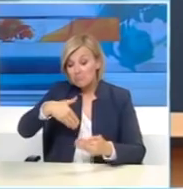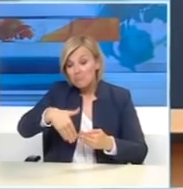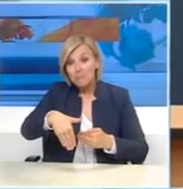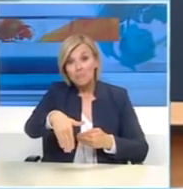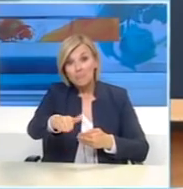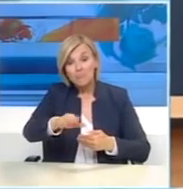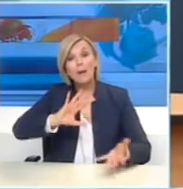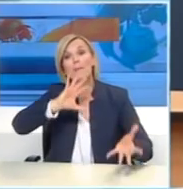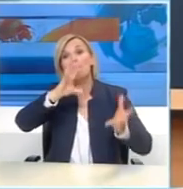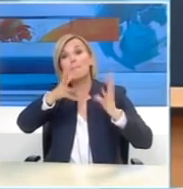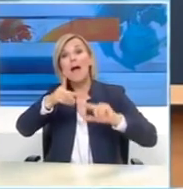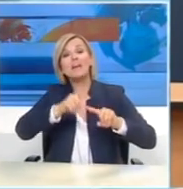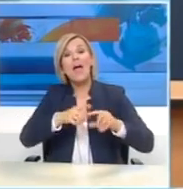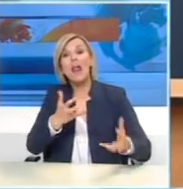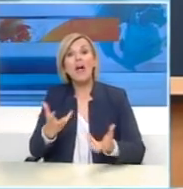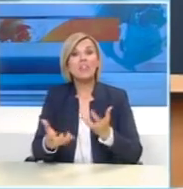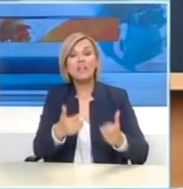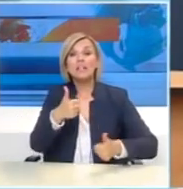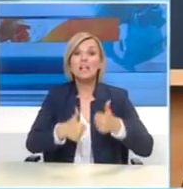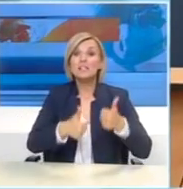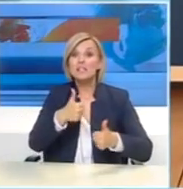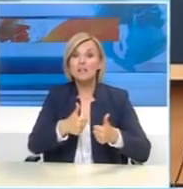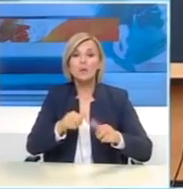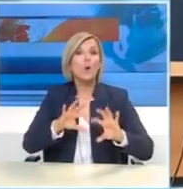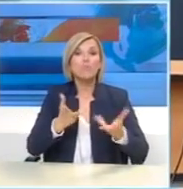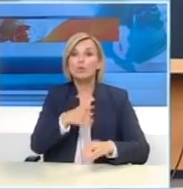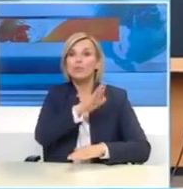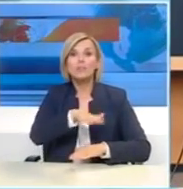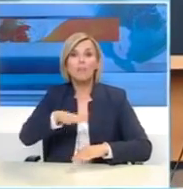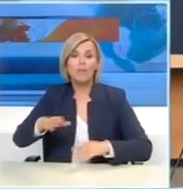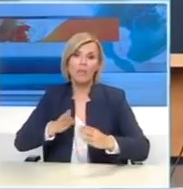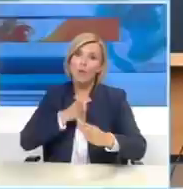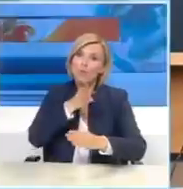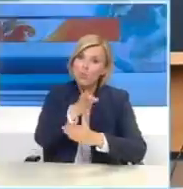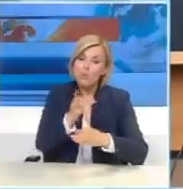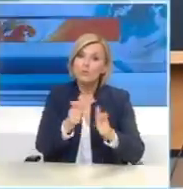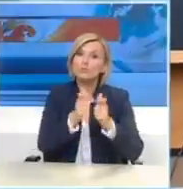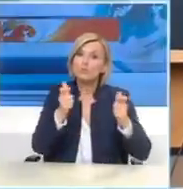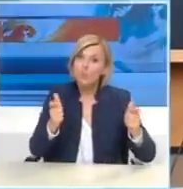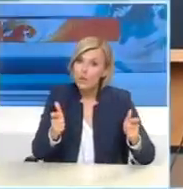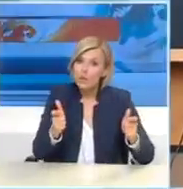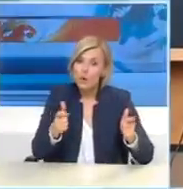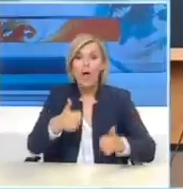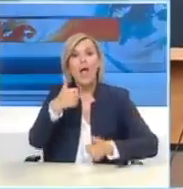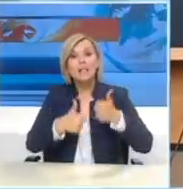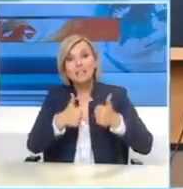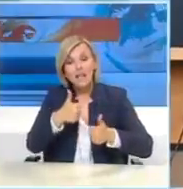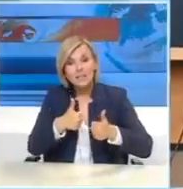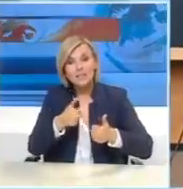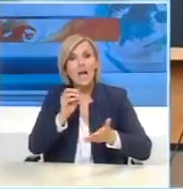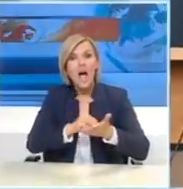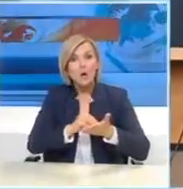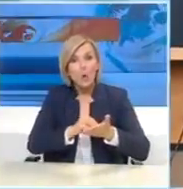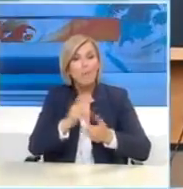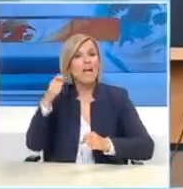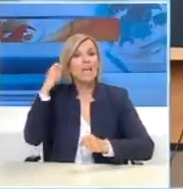θα υπάρξει ειδικό πρωτόκολλο με οδηγίες και τεστ ελέγχου για τους μαθητές και τις οικογένειές τους που μπορεί να είναι θετικοί στον ιό ή να βρίσκονται σε